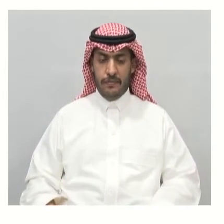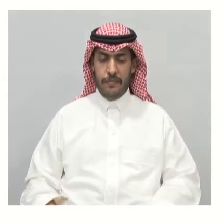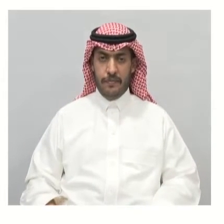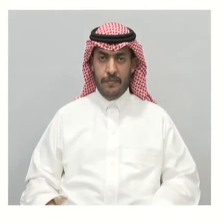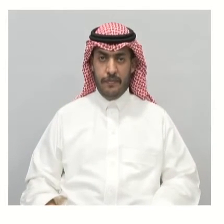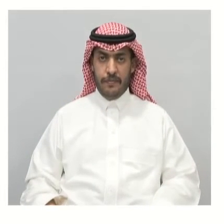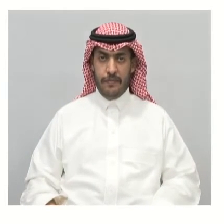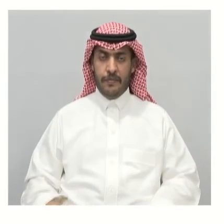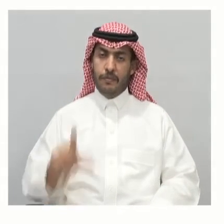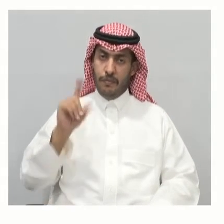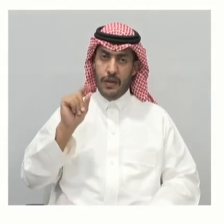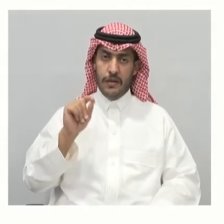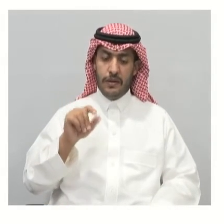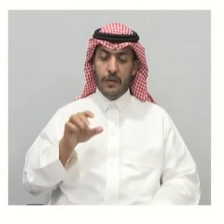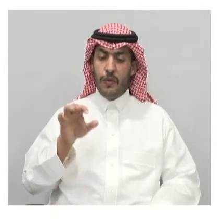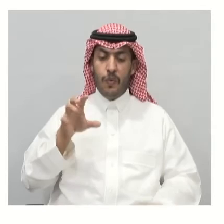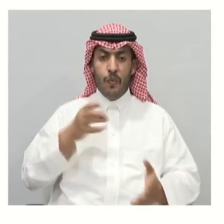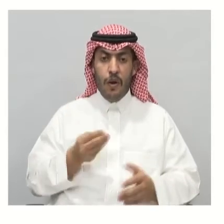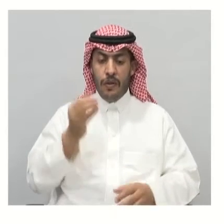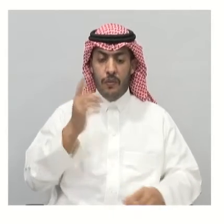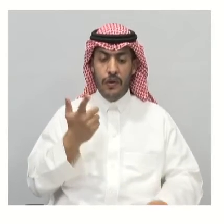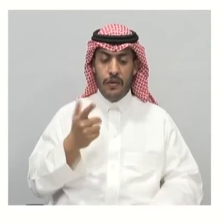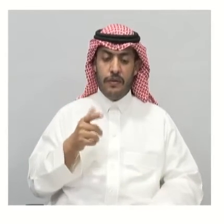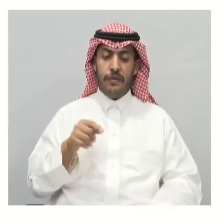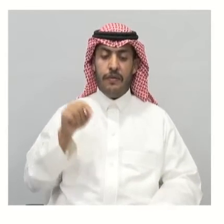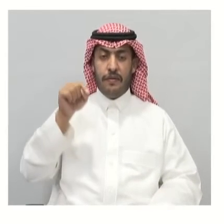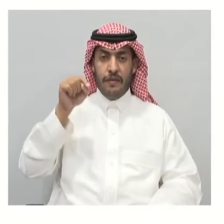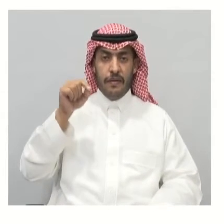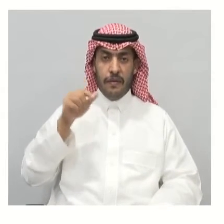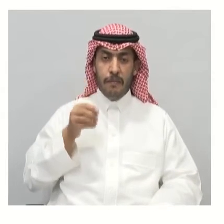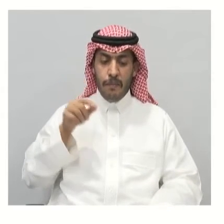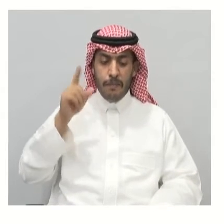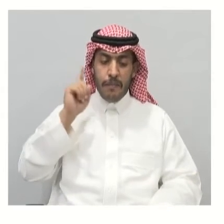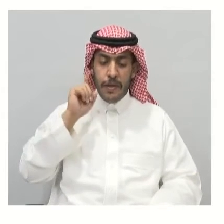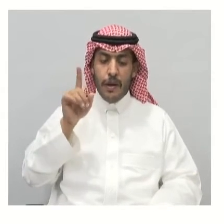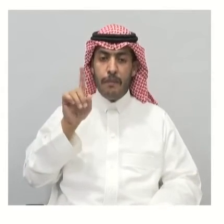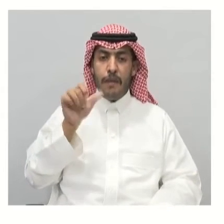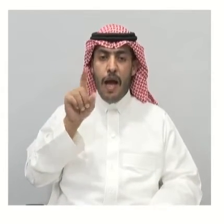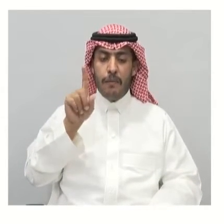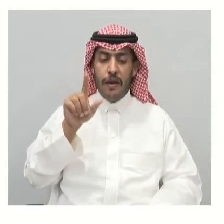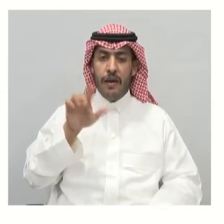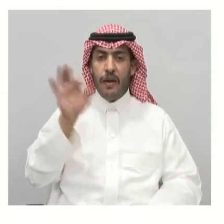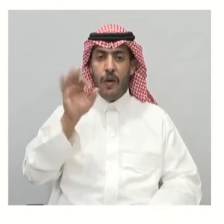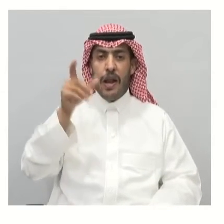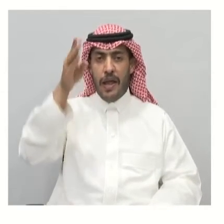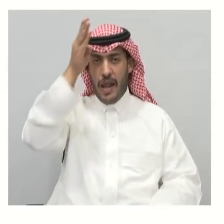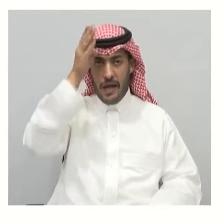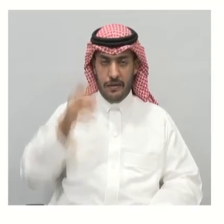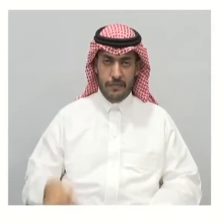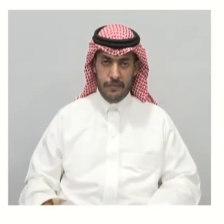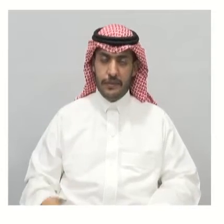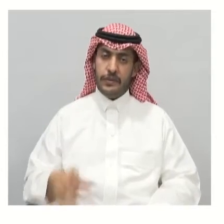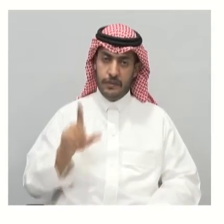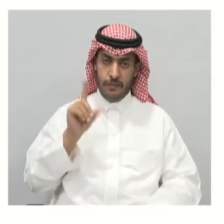السلام احسنتم ولد النبي ابراهيم عليه السلام في مدينه بابل في العراق